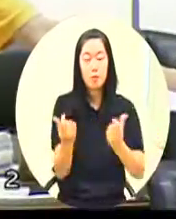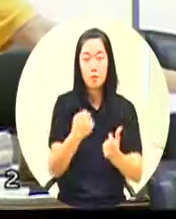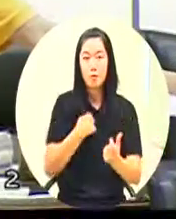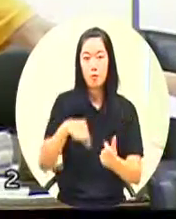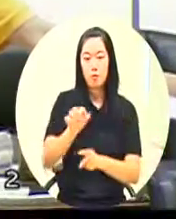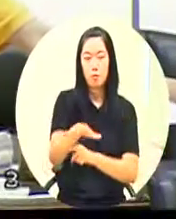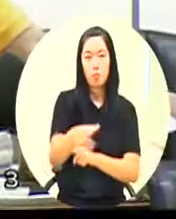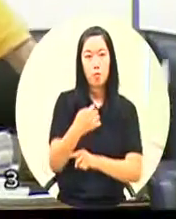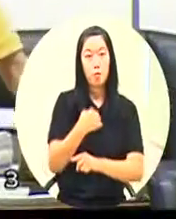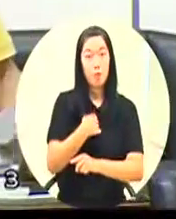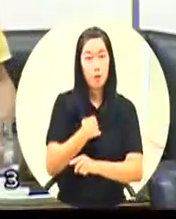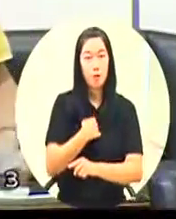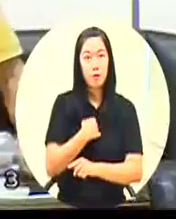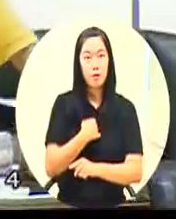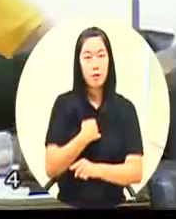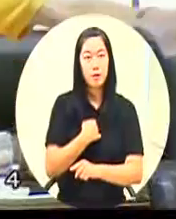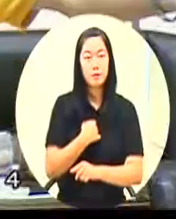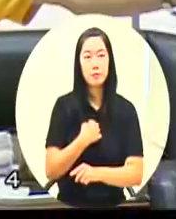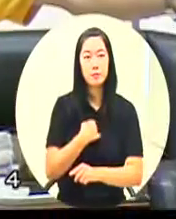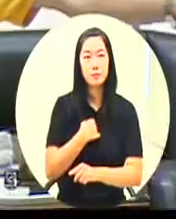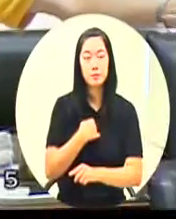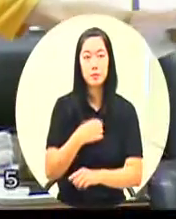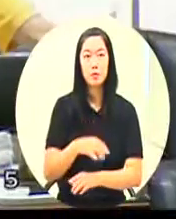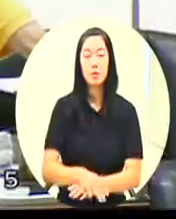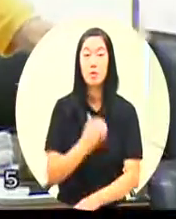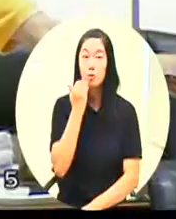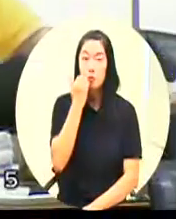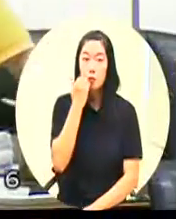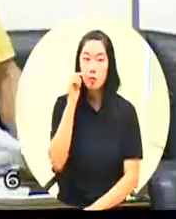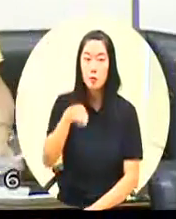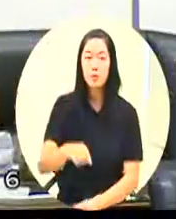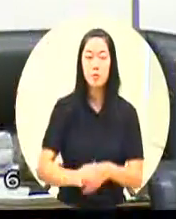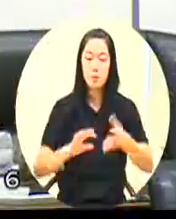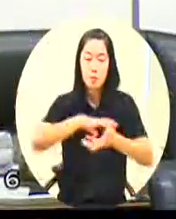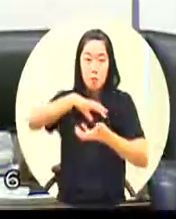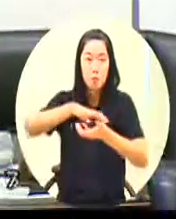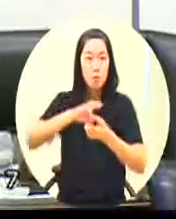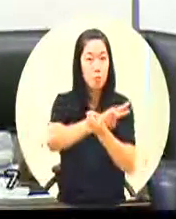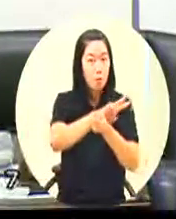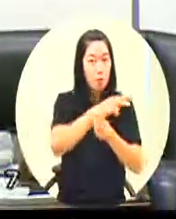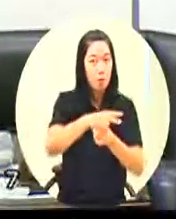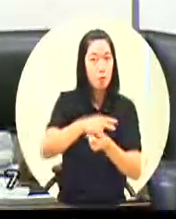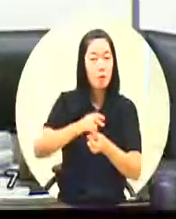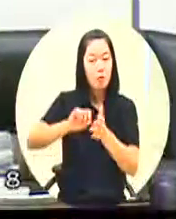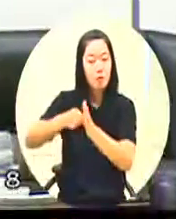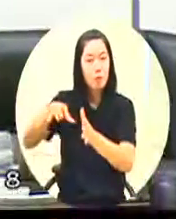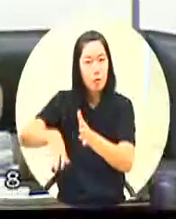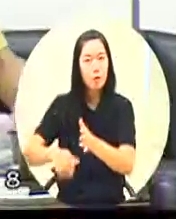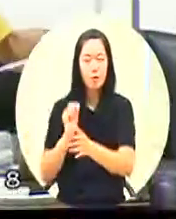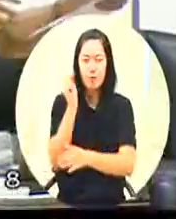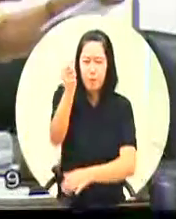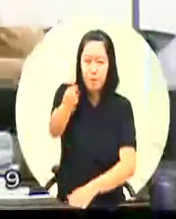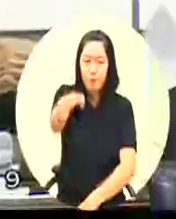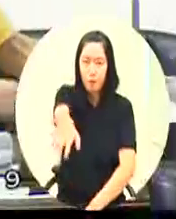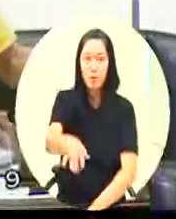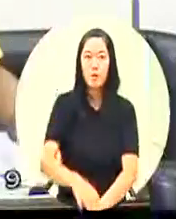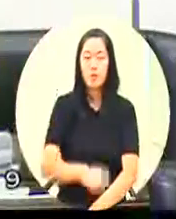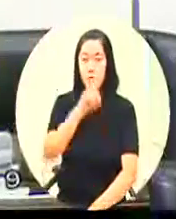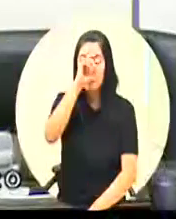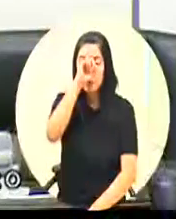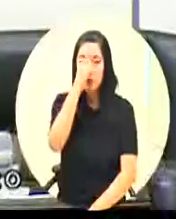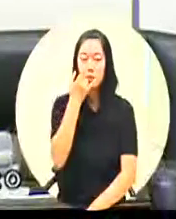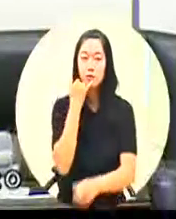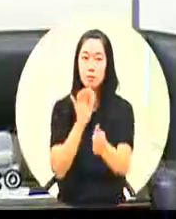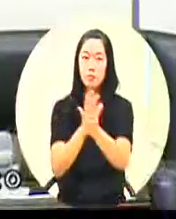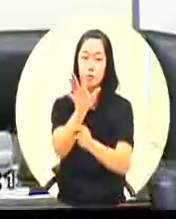出身的啊，农家子弟出身的，你如果在云林啊，在什么嘉义比较偏远的，那为了照顾那些